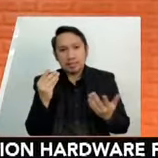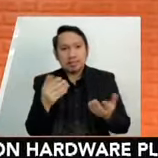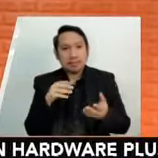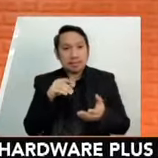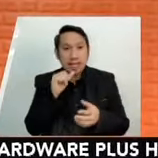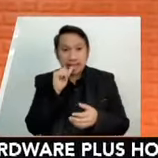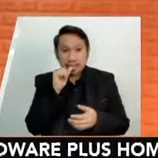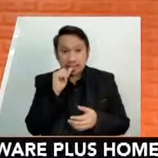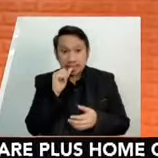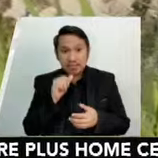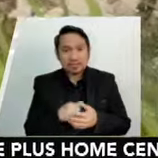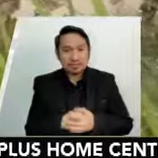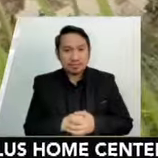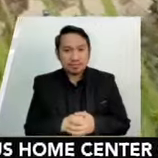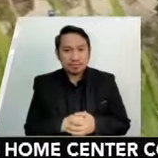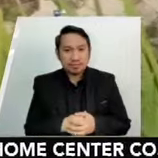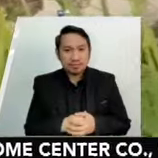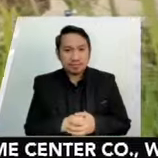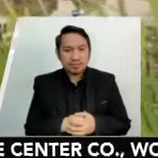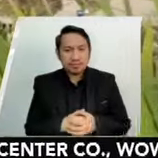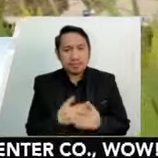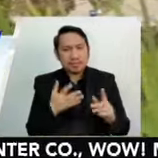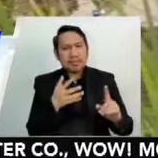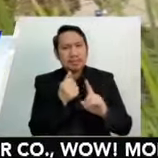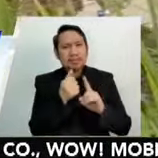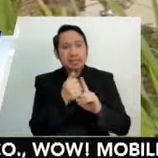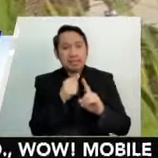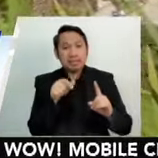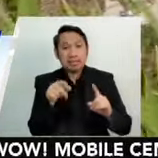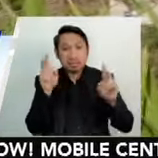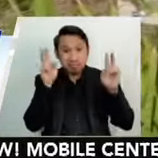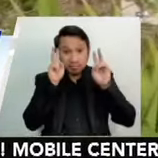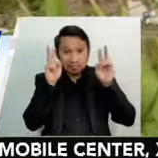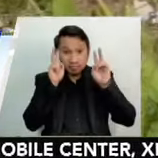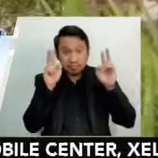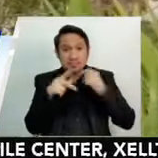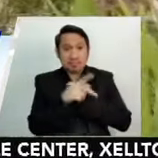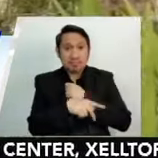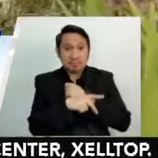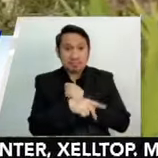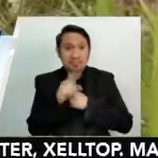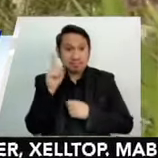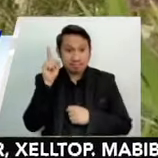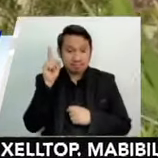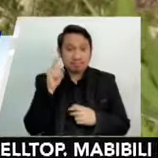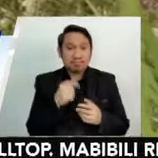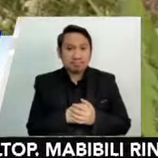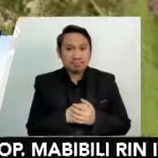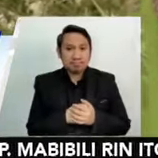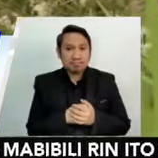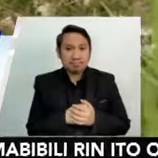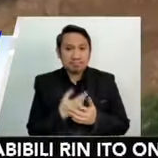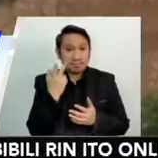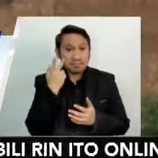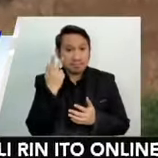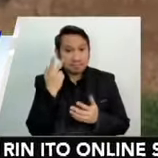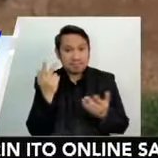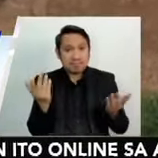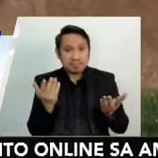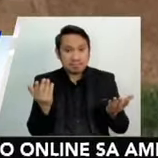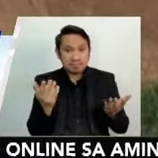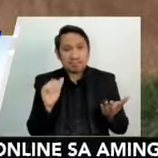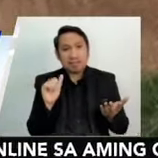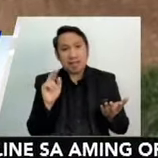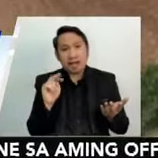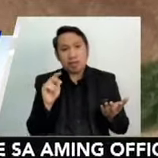Apektado rin ang matinding init ang ilang pananim na gulay sa probinsya ng Benguet, kabilang dyan ang mga nasa bayan ng Atok at Mankayan. Dahil